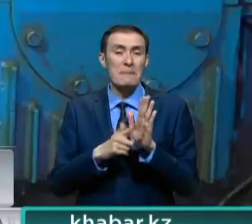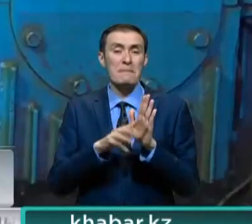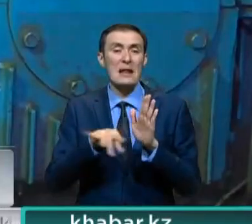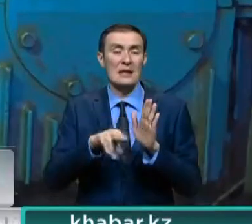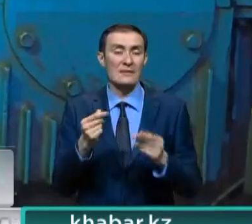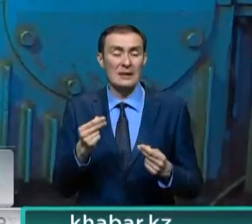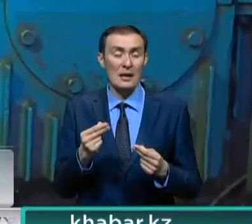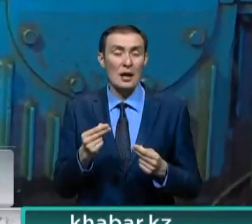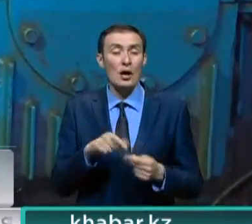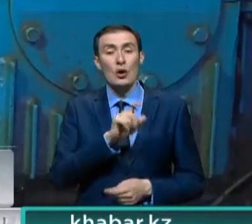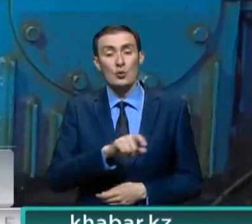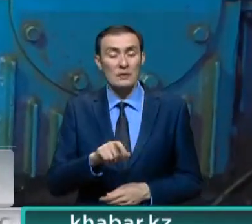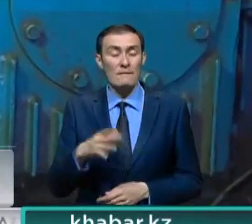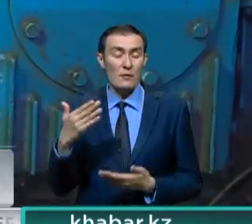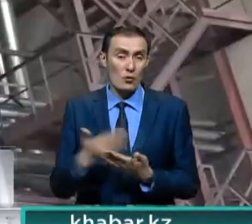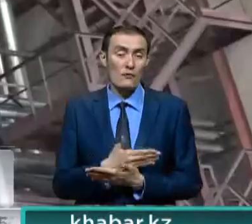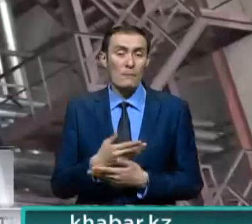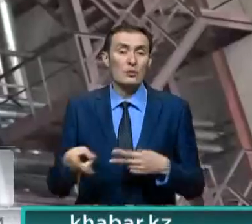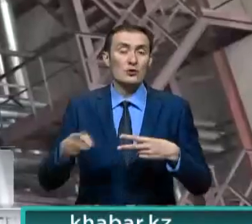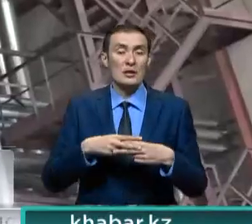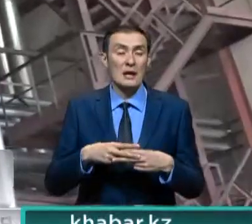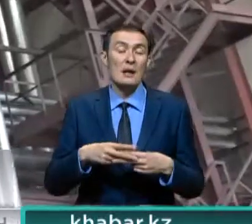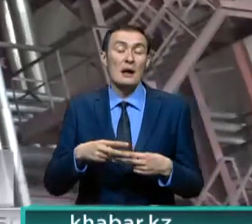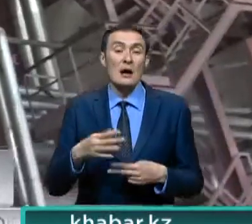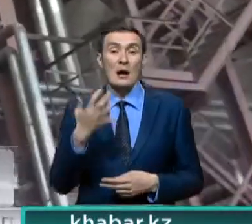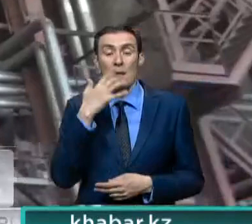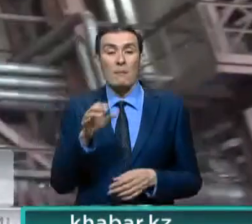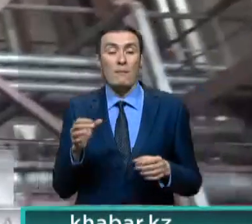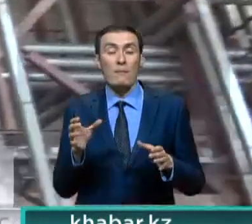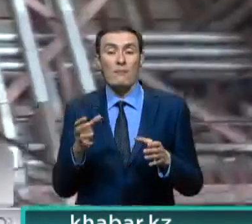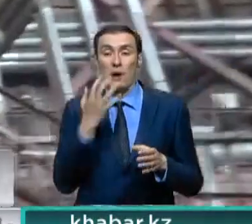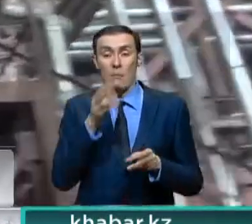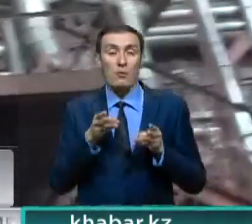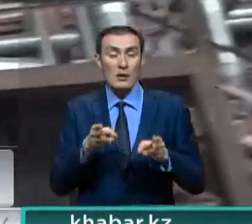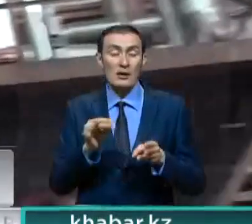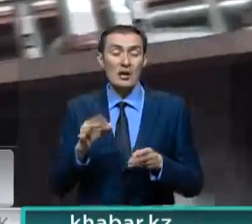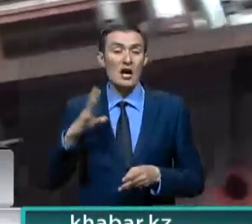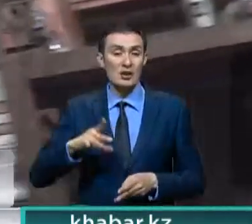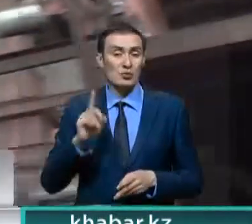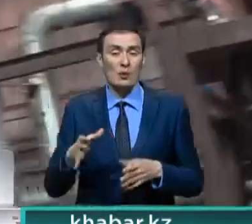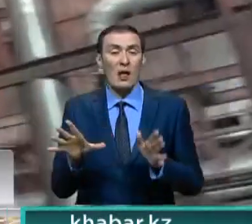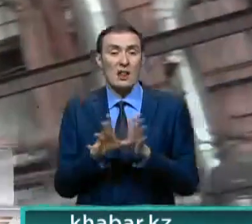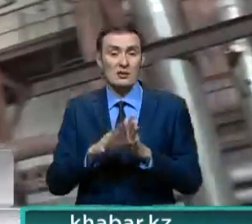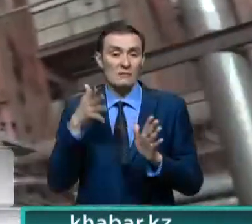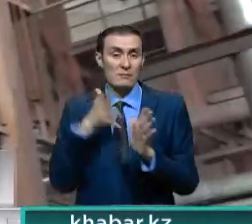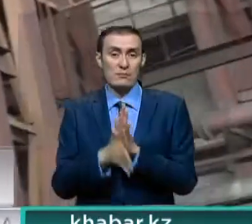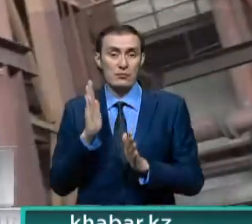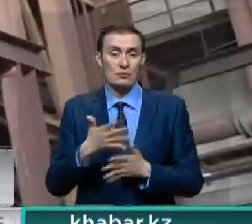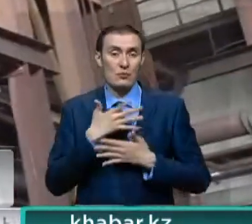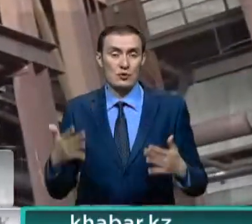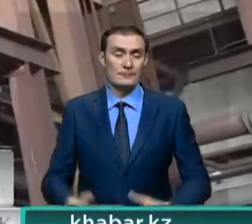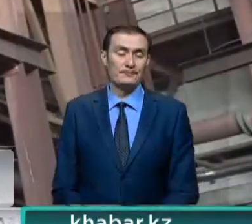тенге. Горожане тем временем вновь подключили бойлеры и уже ожидают баснословные счета за электричество.